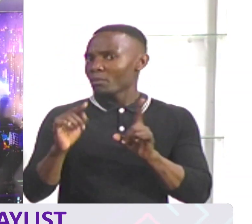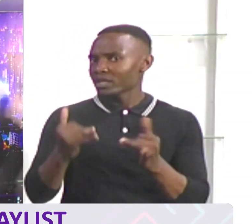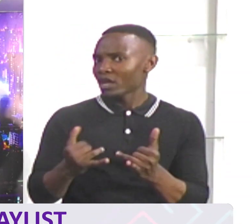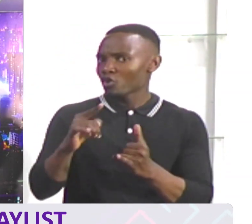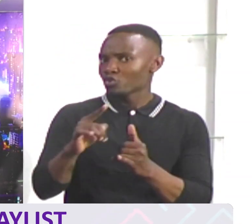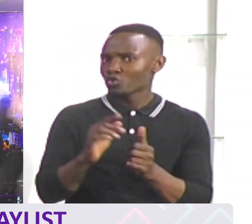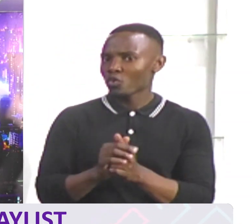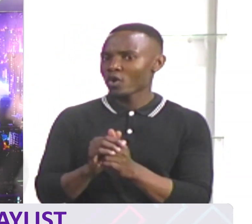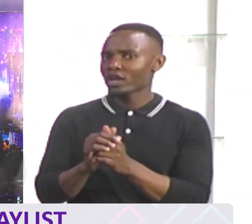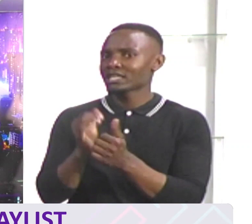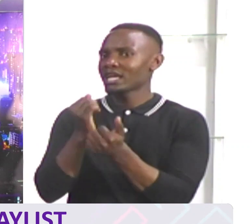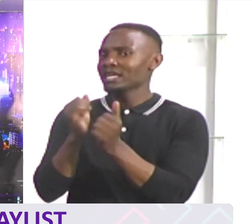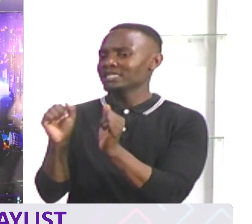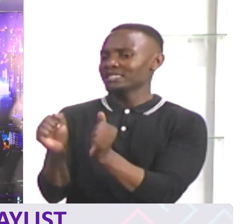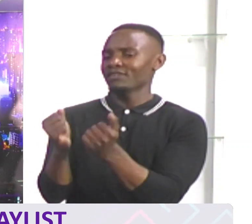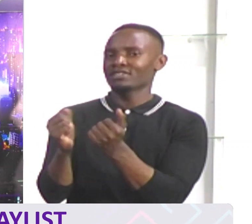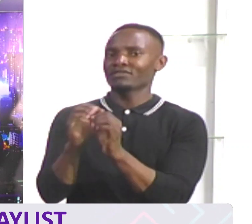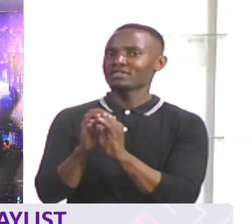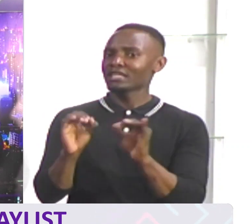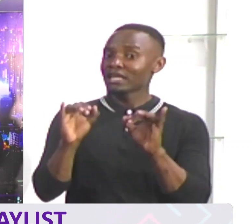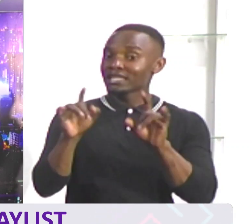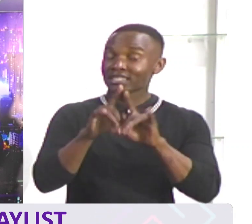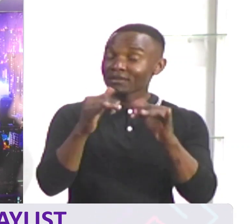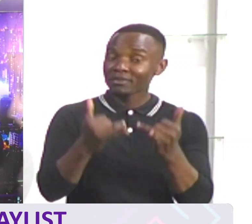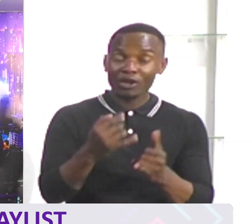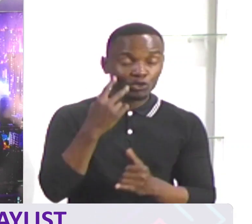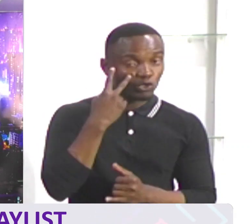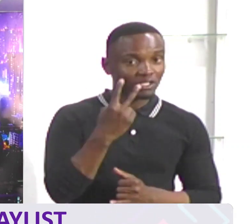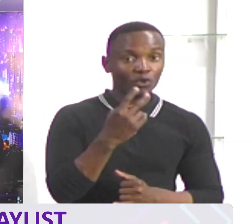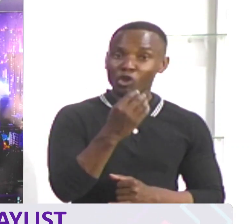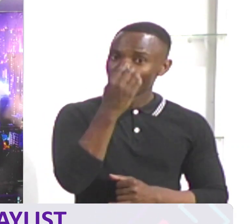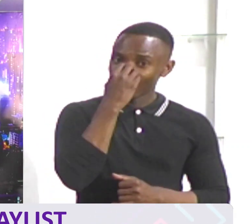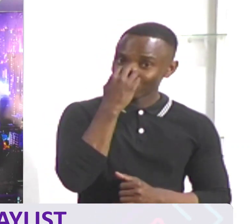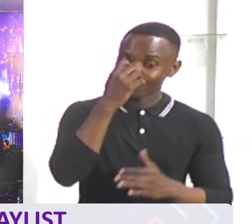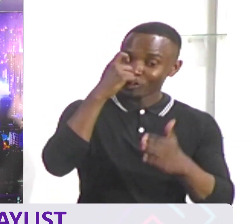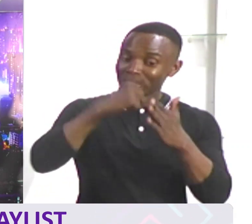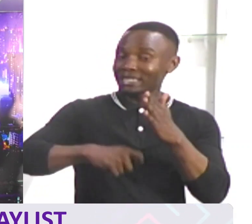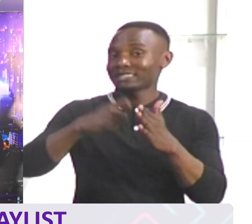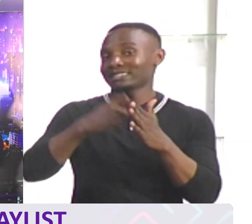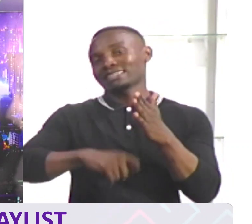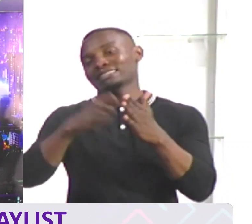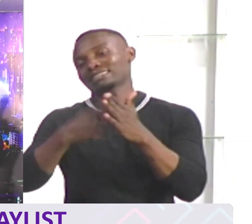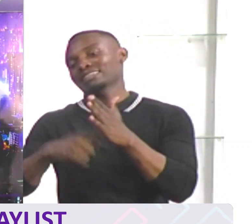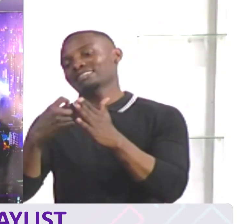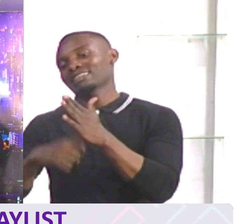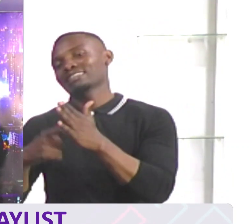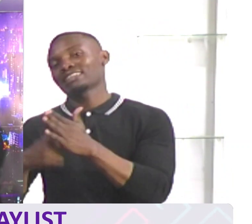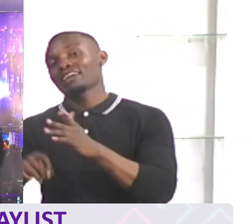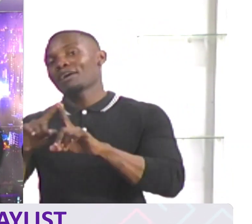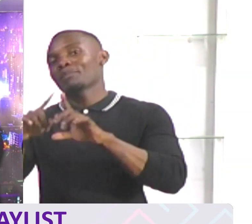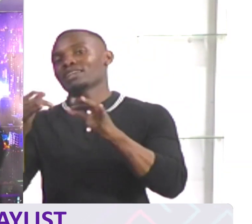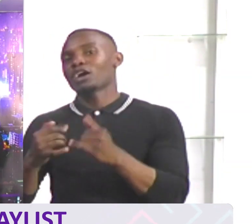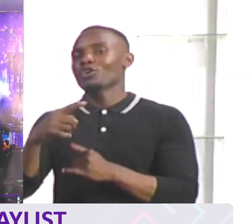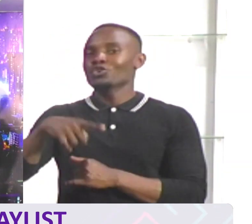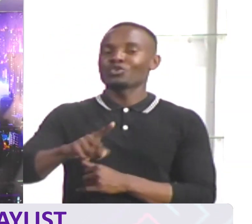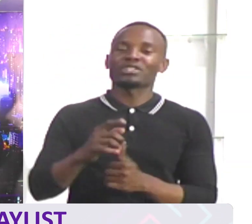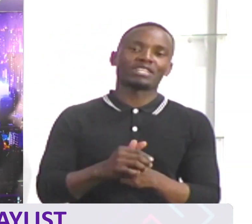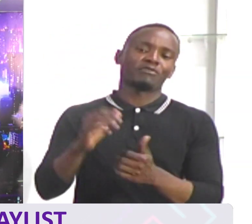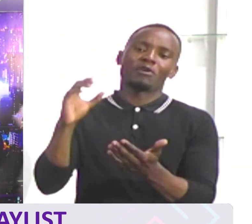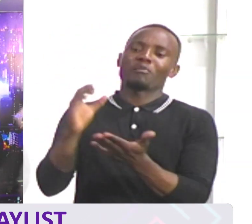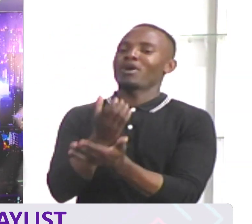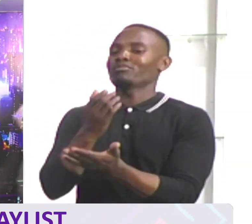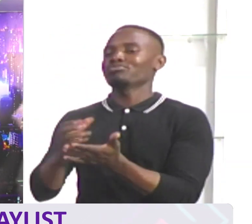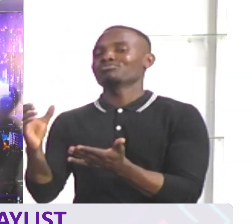venye jo za car tulot na tax left right and center pale. Mambo ya kawaida hayo, lazima tujenge economy. Lakini pia sasa bado unaenda kupiga shida yake mandazi